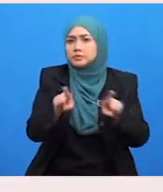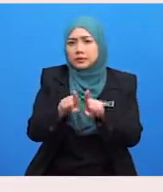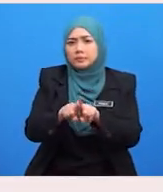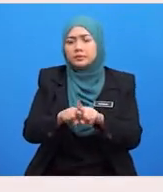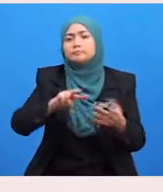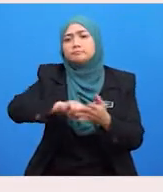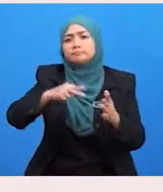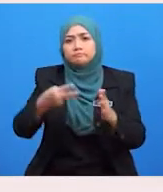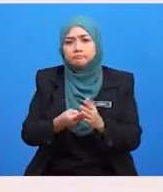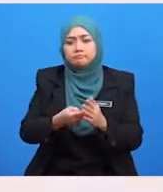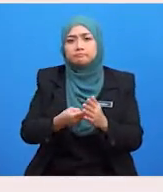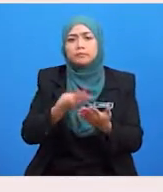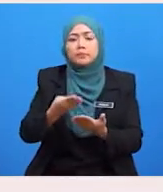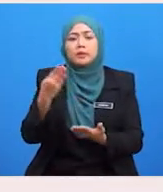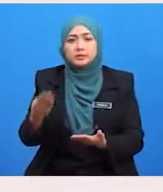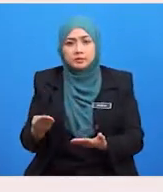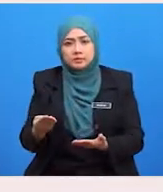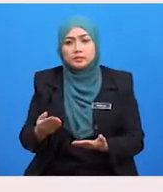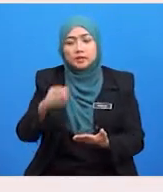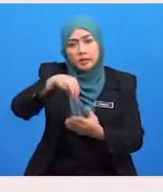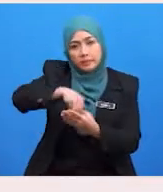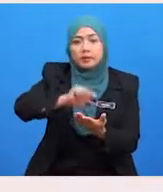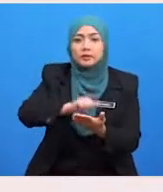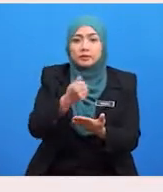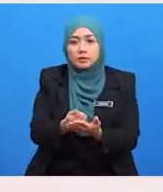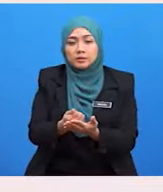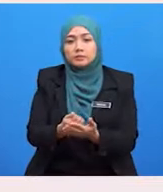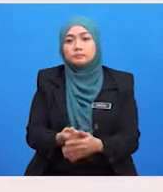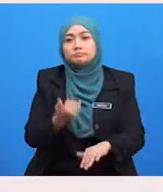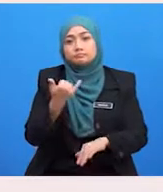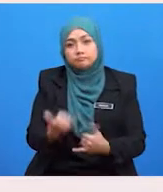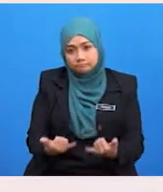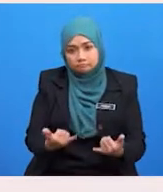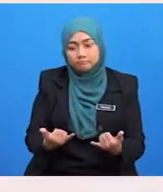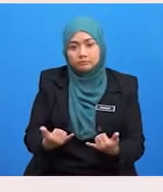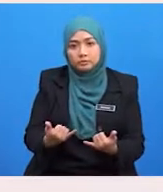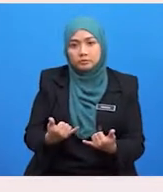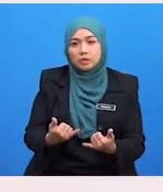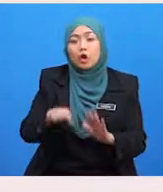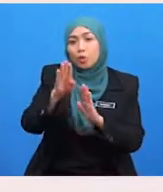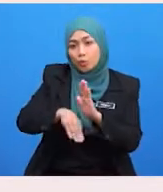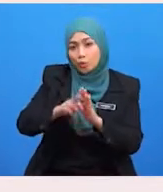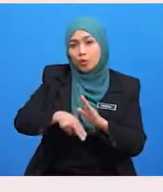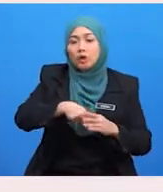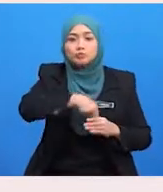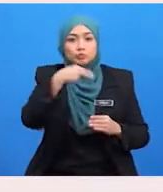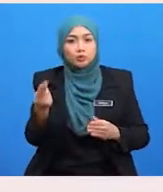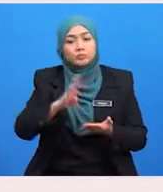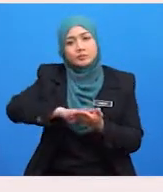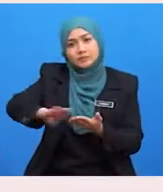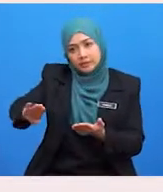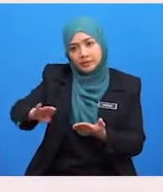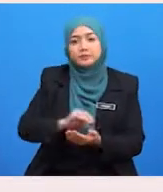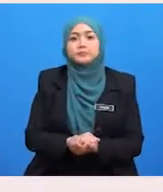sebagai belanja dalam tempoh perakaunan semasa dan mengurangkan untung bersih. Susut nilai akan dikira pada